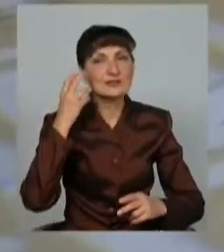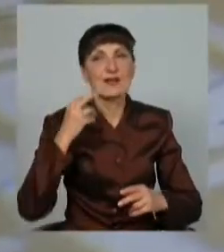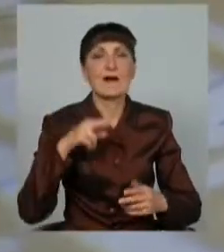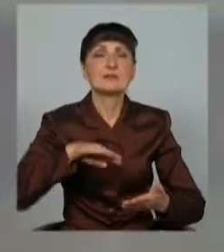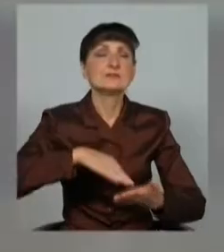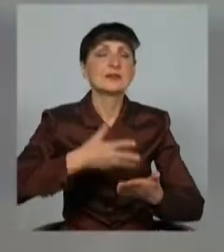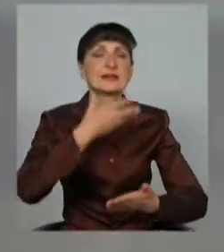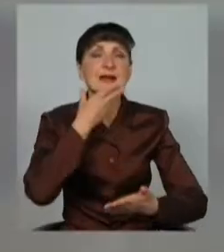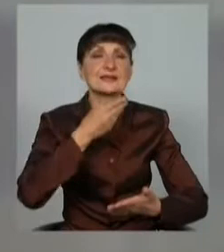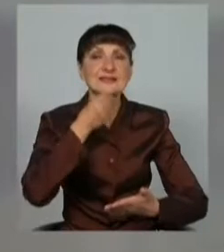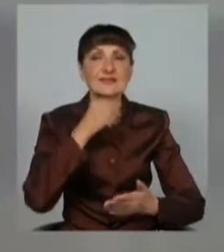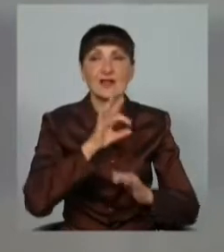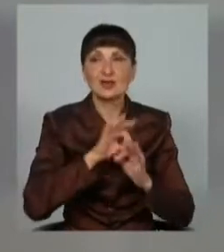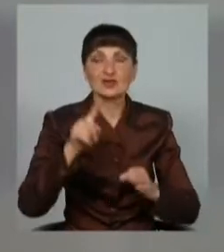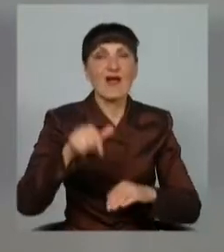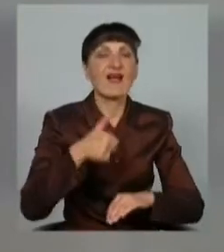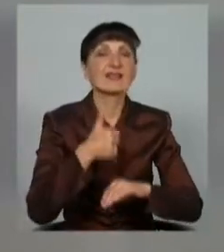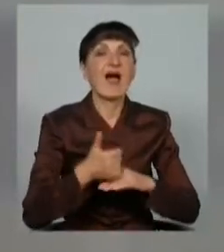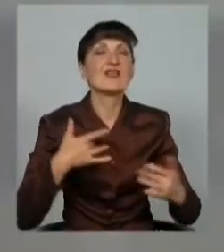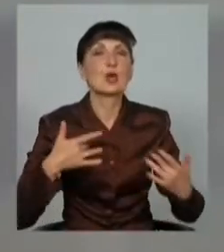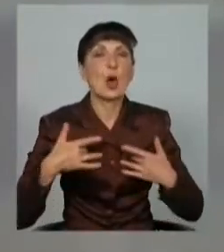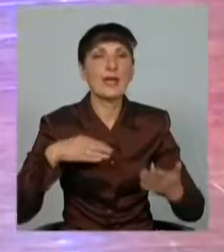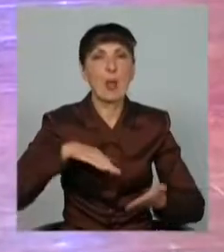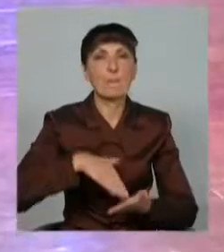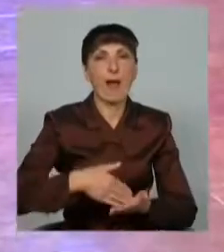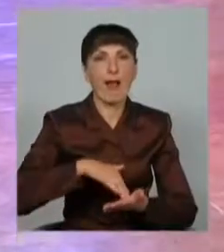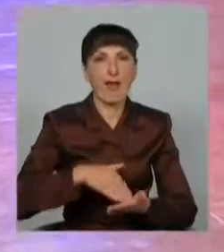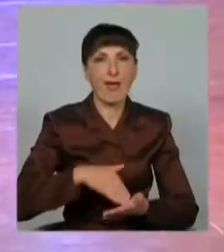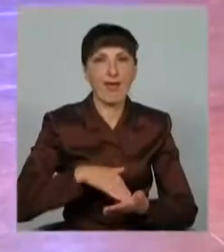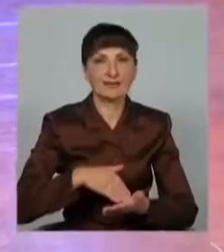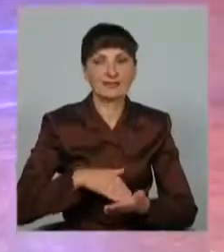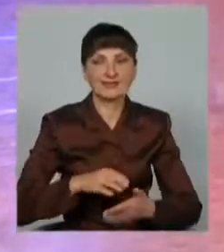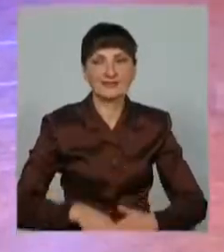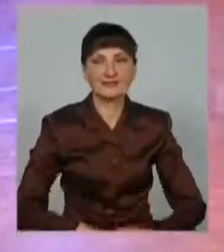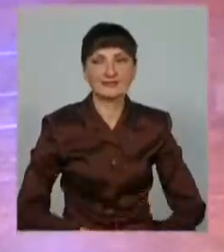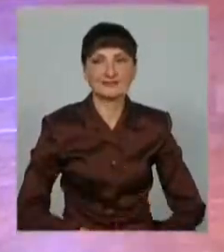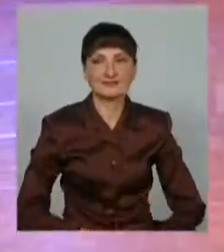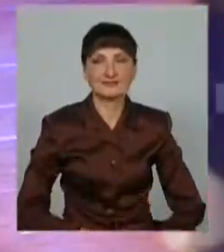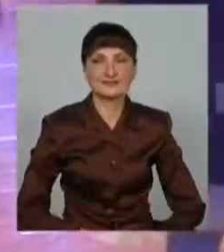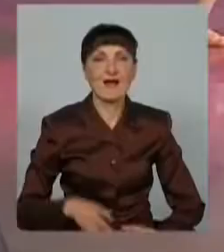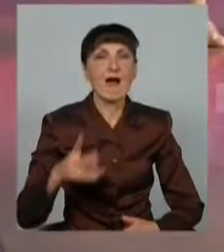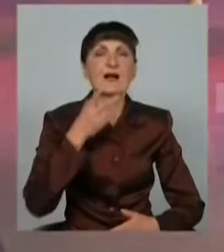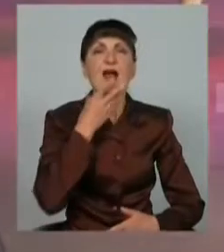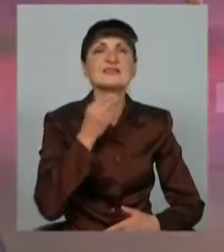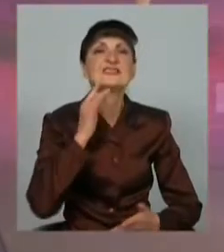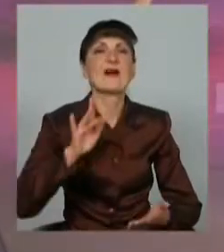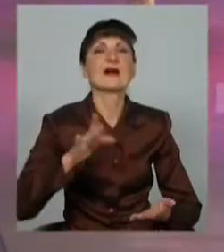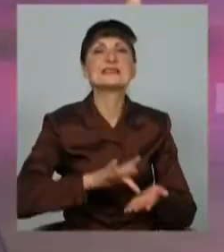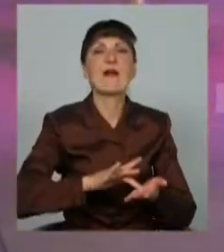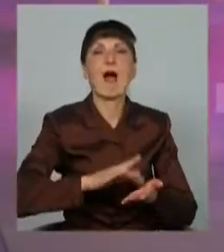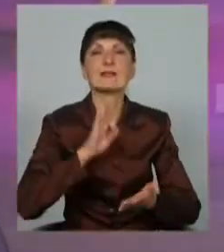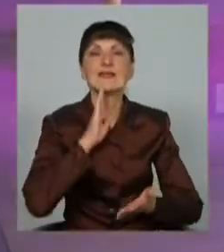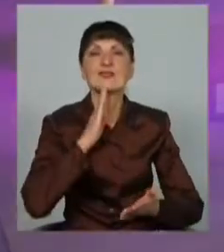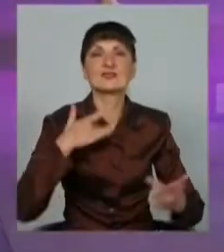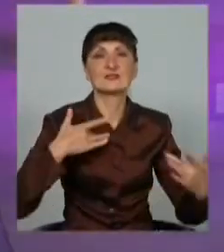и чувственность отличают главную героиню балетной постановки «Гудула. Мать Эсмеральды». Роковую красавицу-цыганку играет